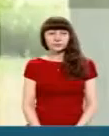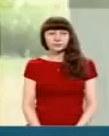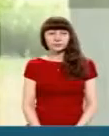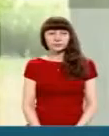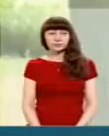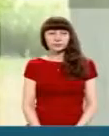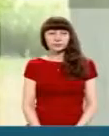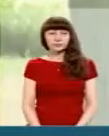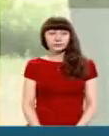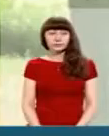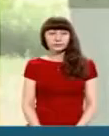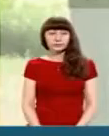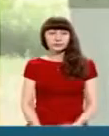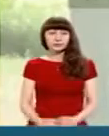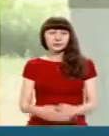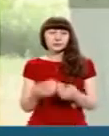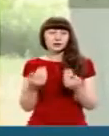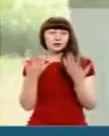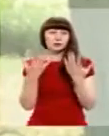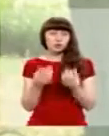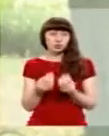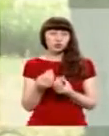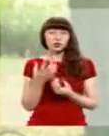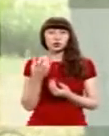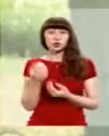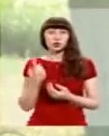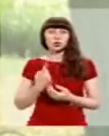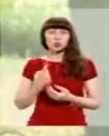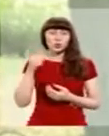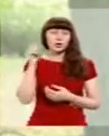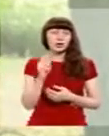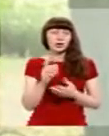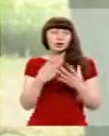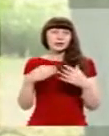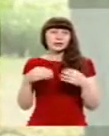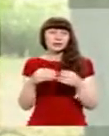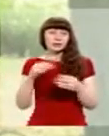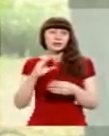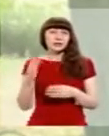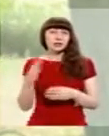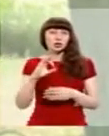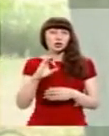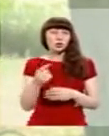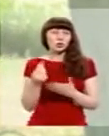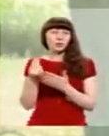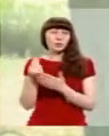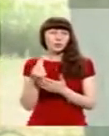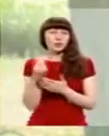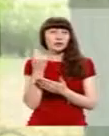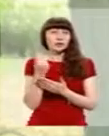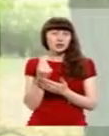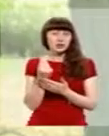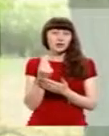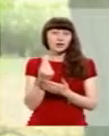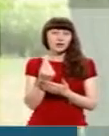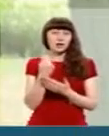бар. На сегодняшний день уже еще переселенцы. Көшіп келген отбасының әр мүшесіне 35 айлық есептік көрсеткіш көлемінде бір жолға көтерме ақы